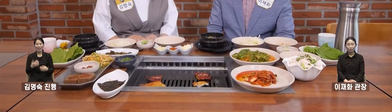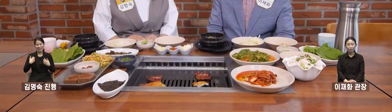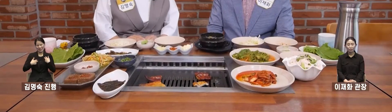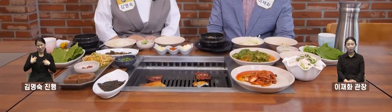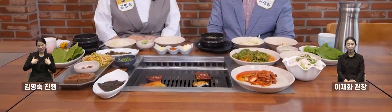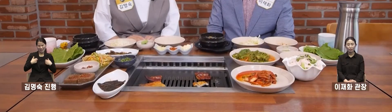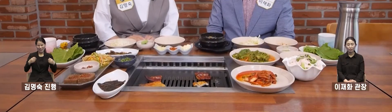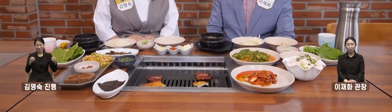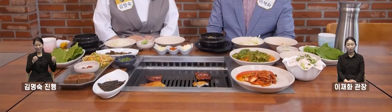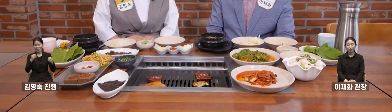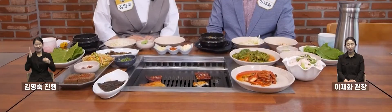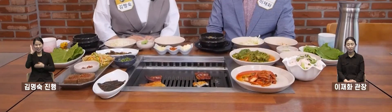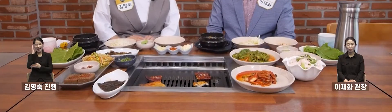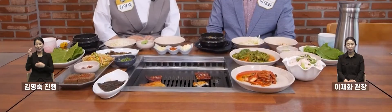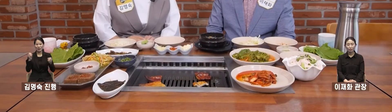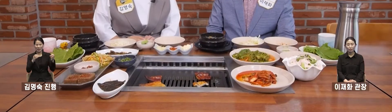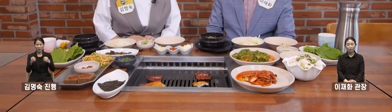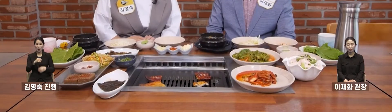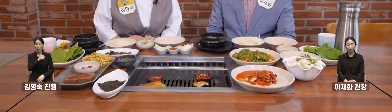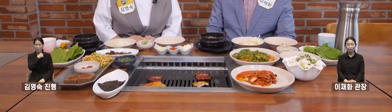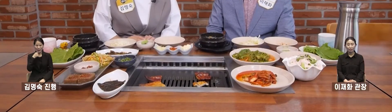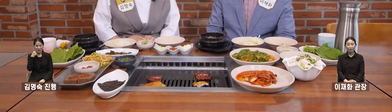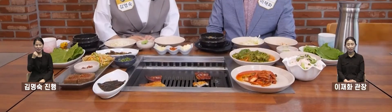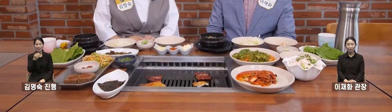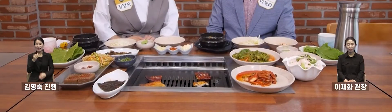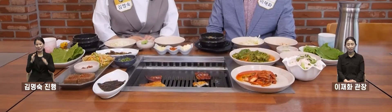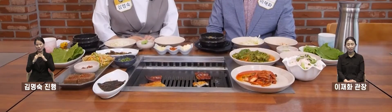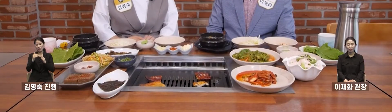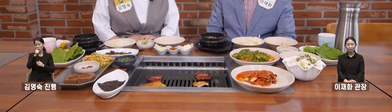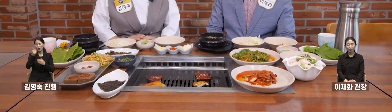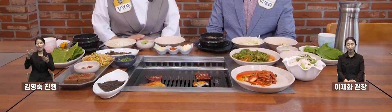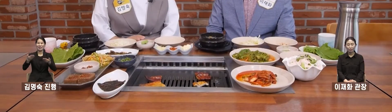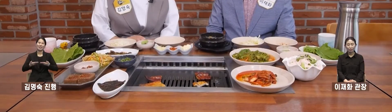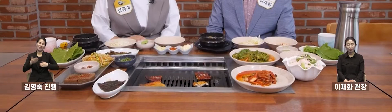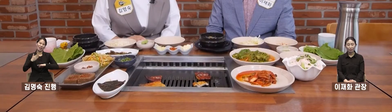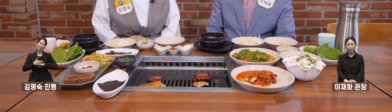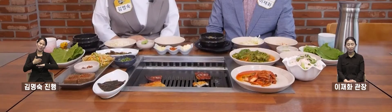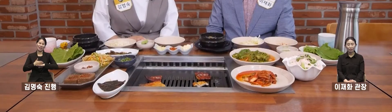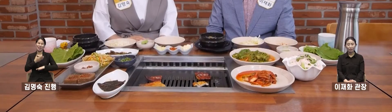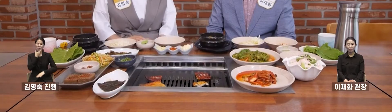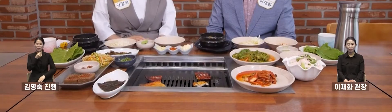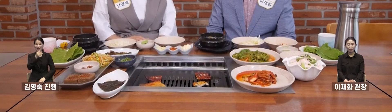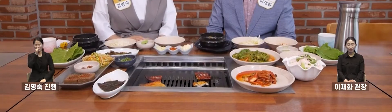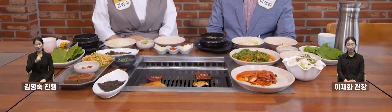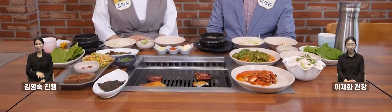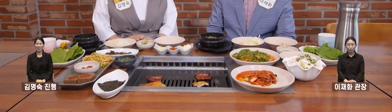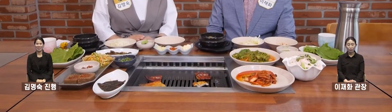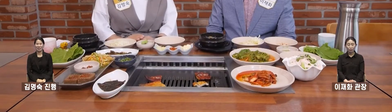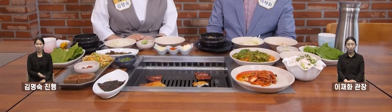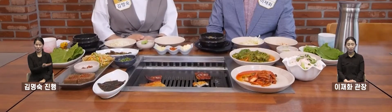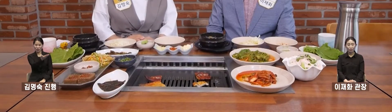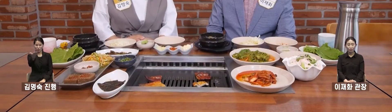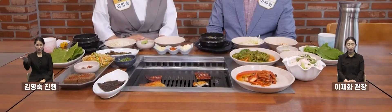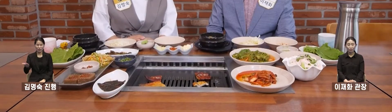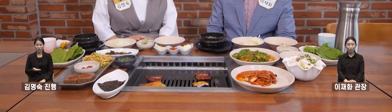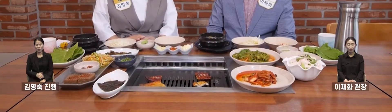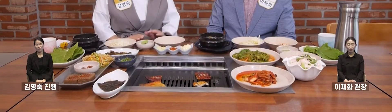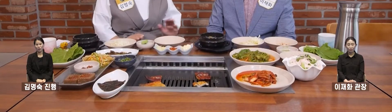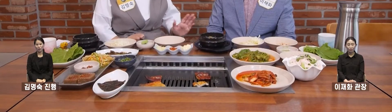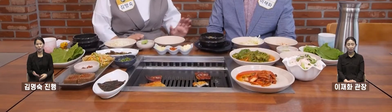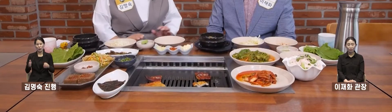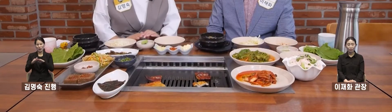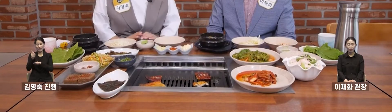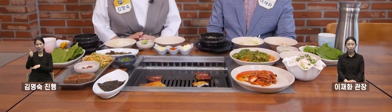저 재미난 이야기도 나누고 또 맛있는 맛을 이렇게 소개받아서 참 행복했습니다. 여러분들도